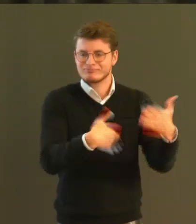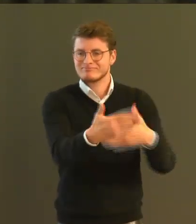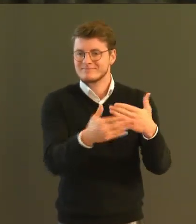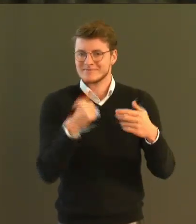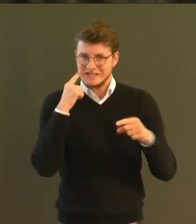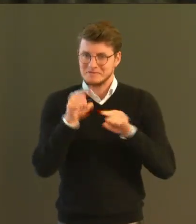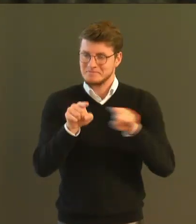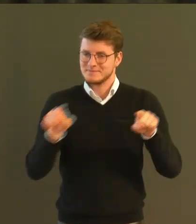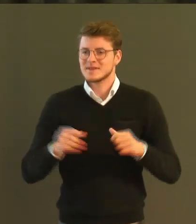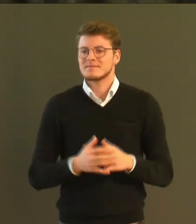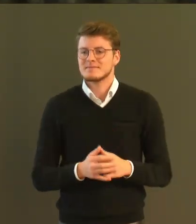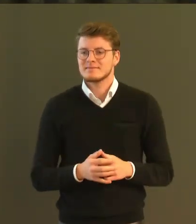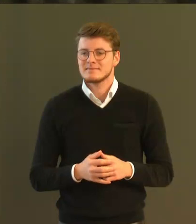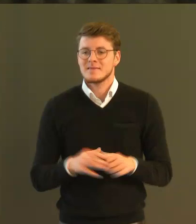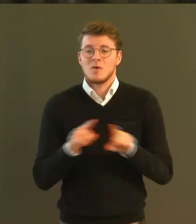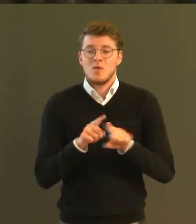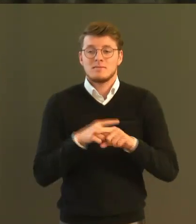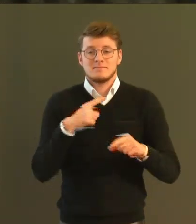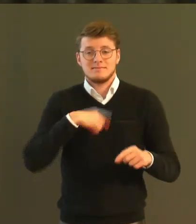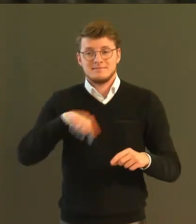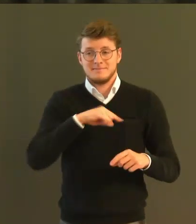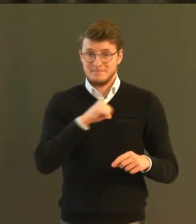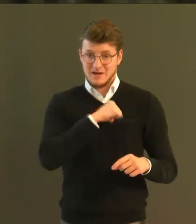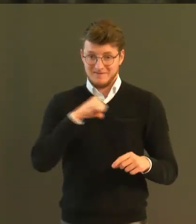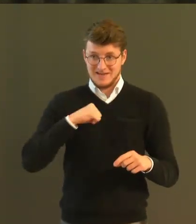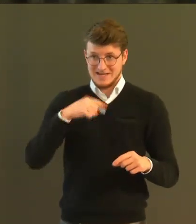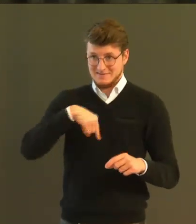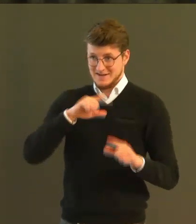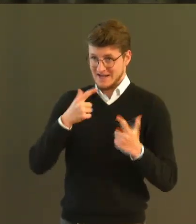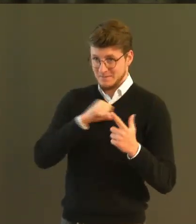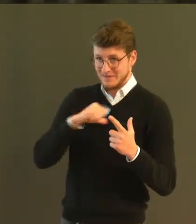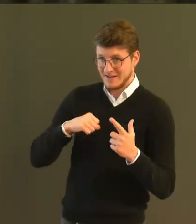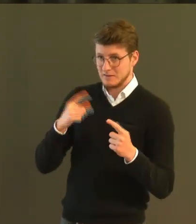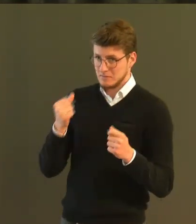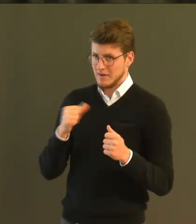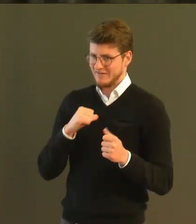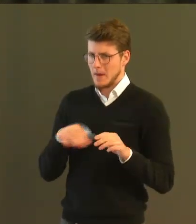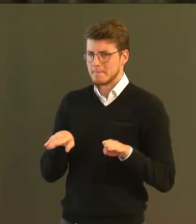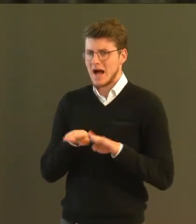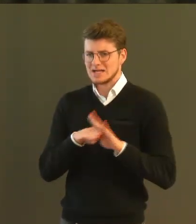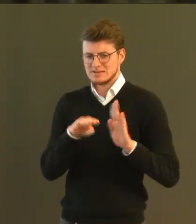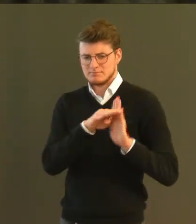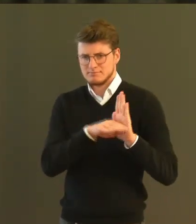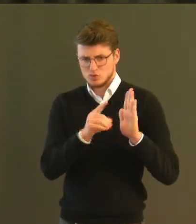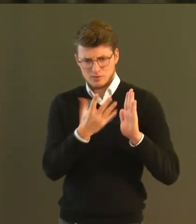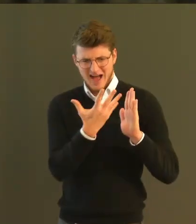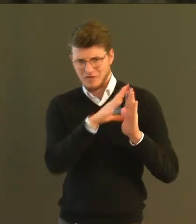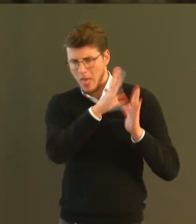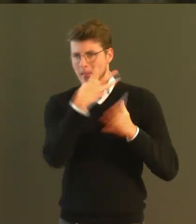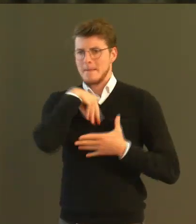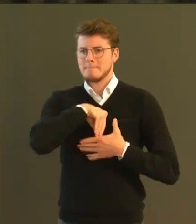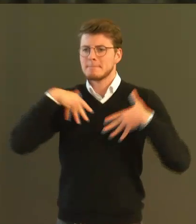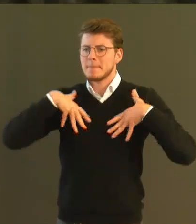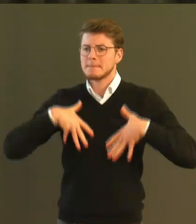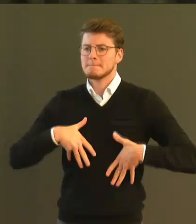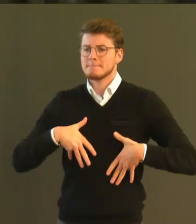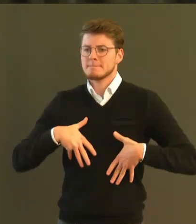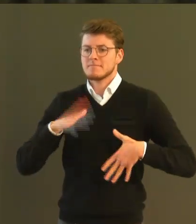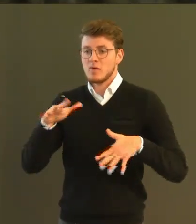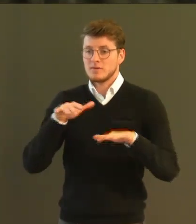aucune ans privilèges uniques ou des automatismes 11 du mouvement de stijl